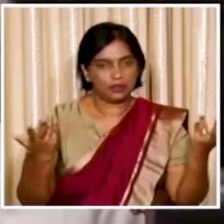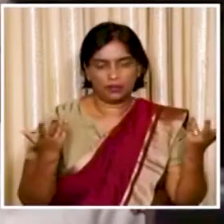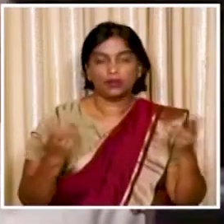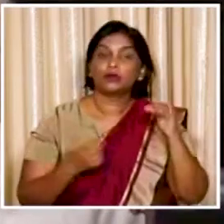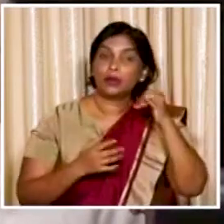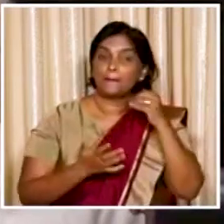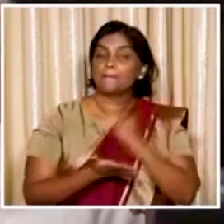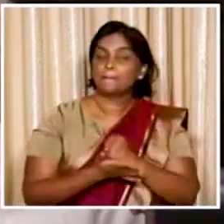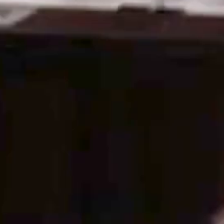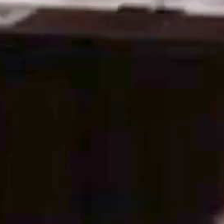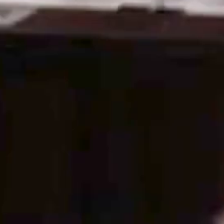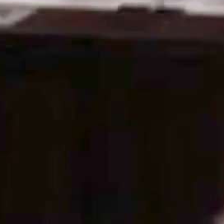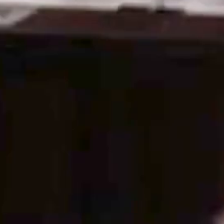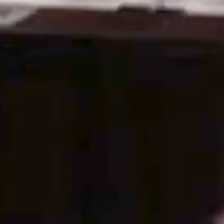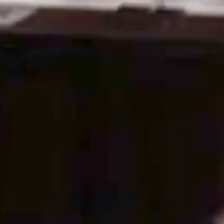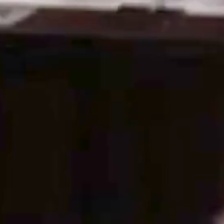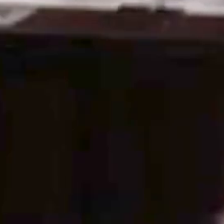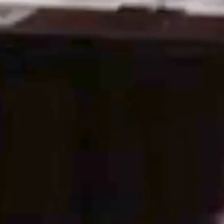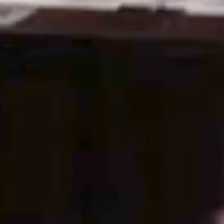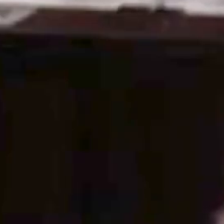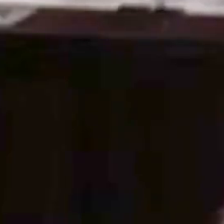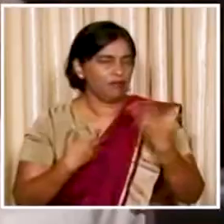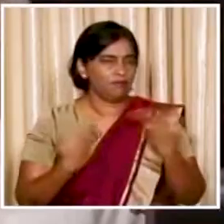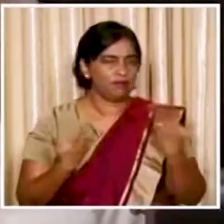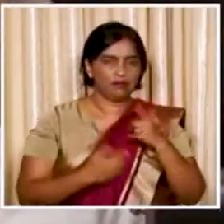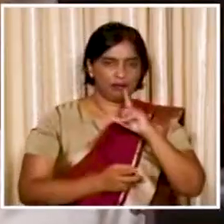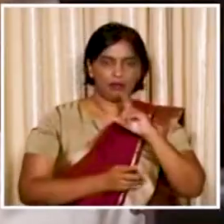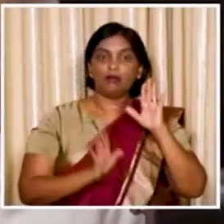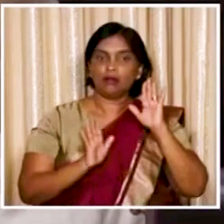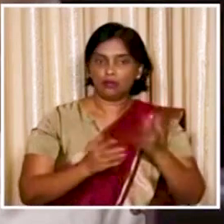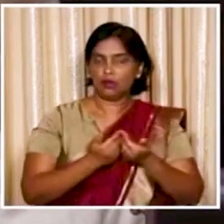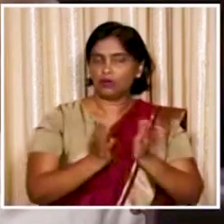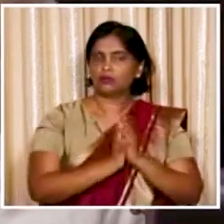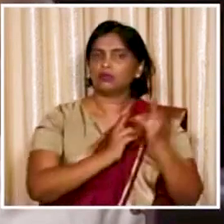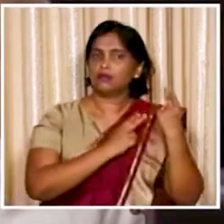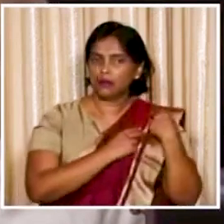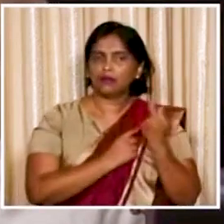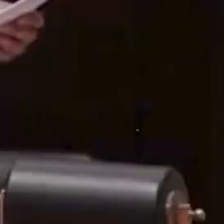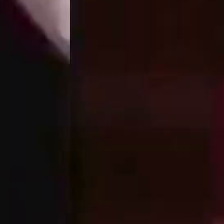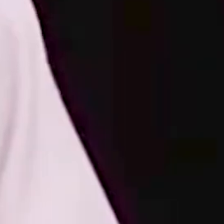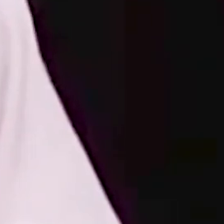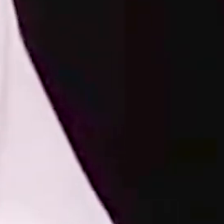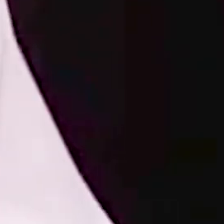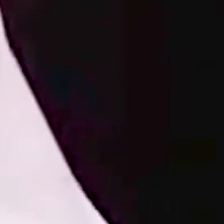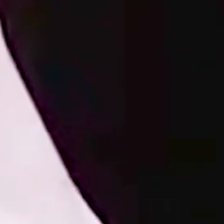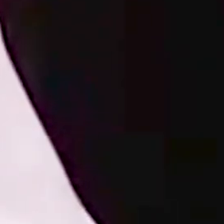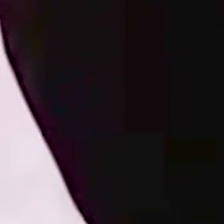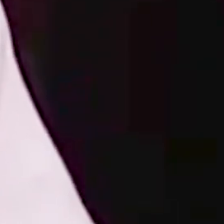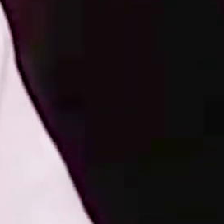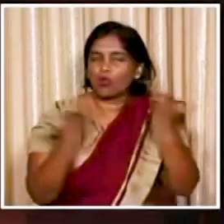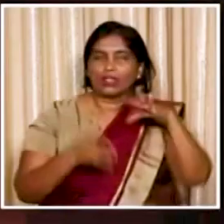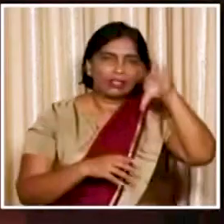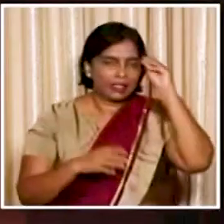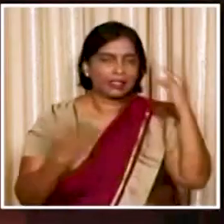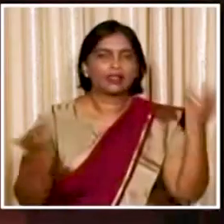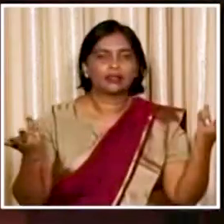සමහර බැංකු කියනවා මේකට මූණ දෙන්න බෑ කියලා මම කියන්නේ එහෙනම් තමන් බාර අරගෙන මේ ආර්ථිකය ගෙනියන්න කියලා මොනක් එහෙමලක